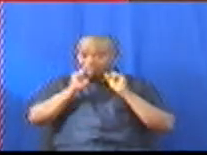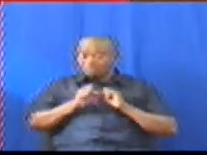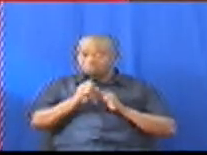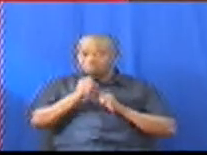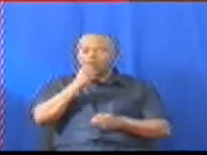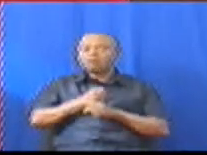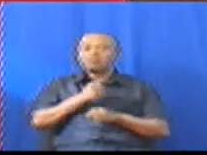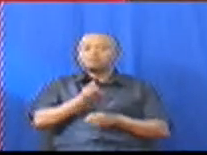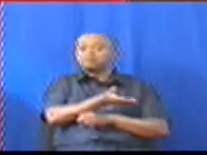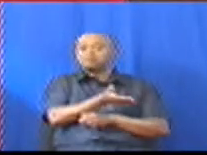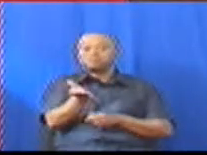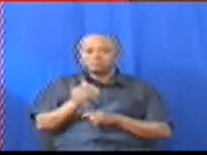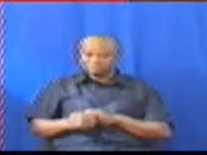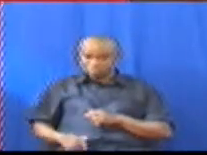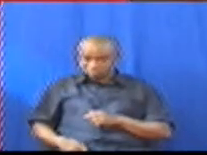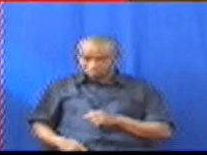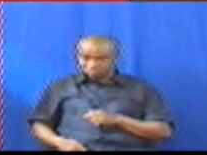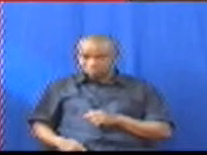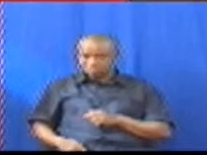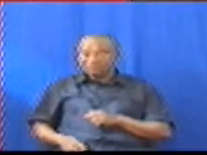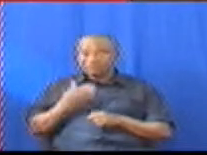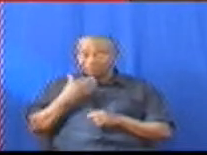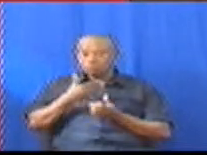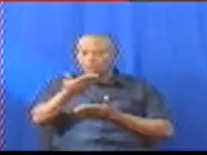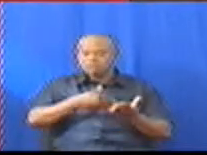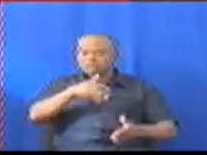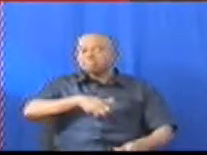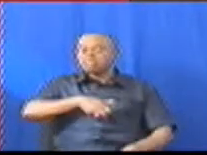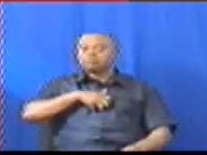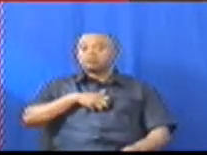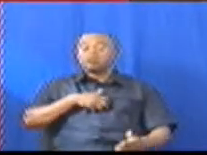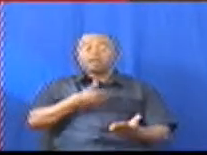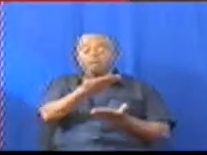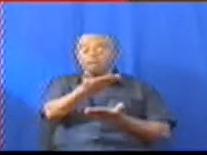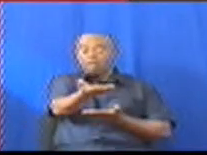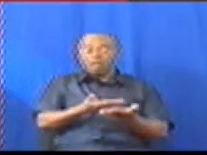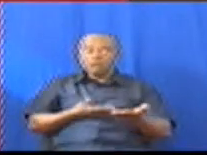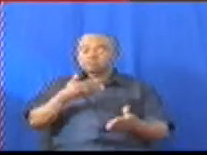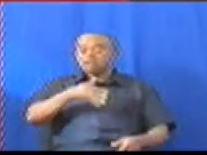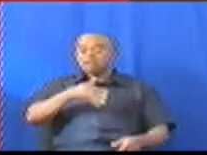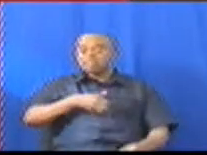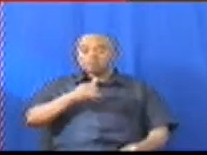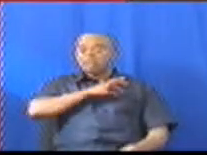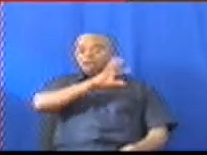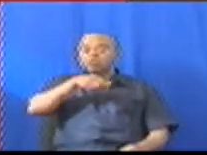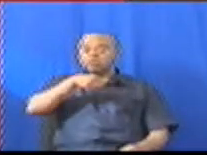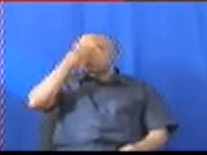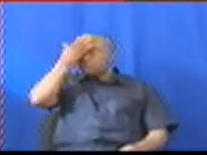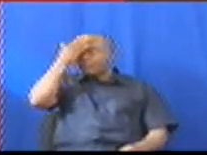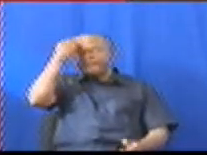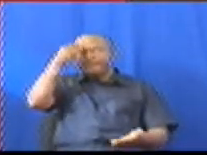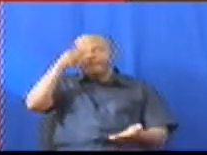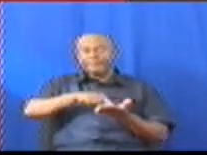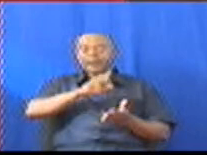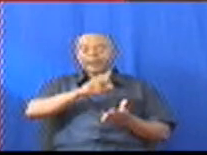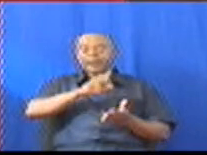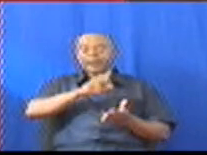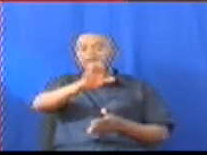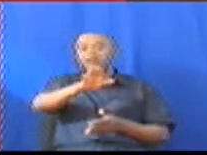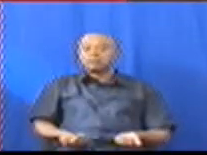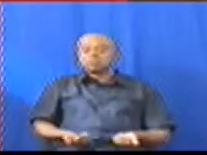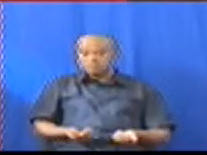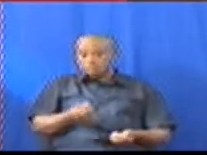hiyo hata kama ikiwa ni hati ya dharura. Na hati ya dharura tunajua wote waheshimiwa bunge maana yake ni under certificate